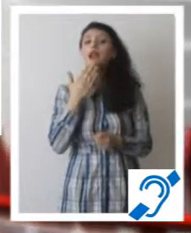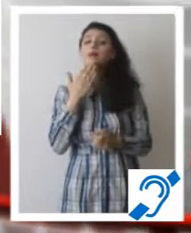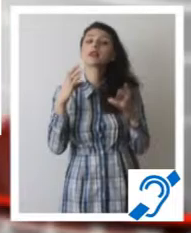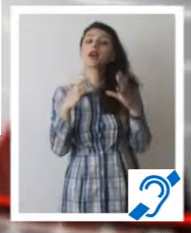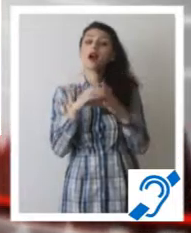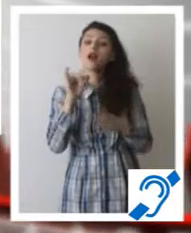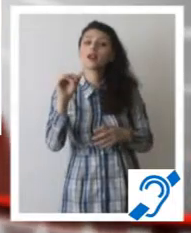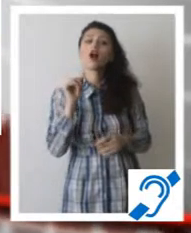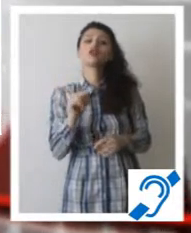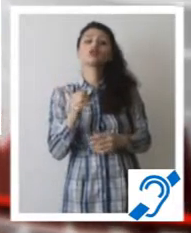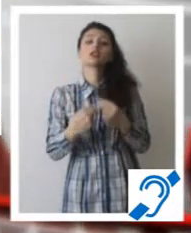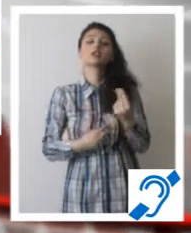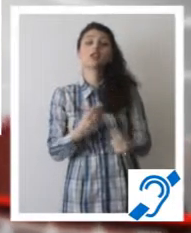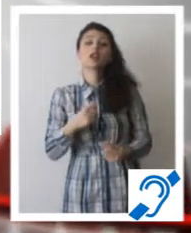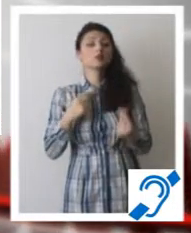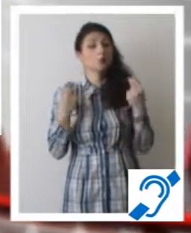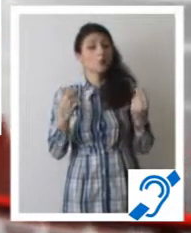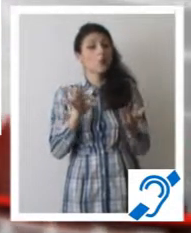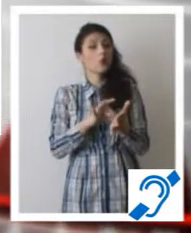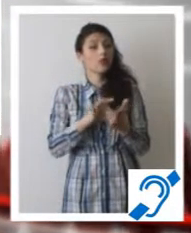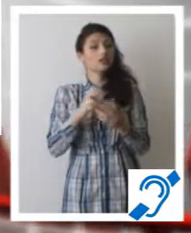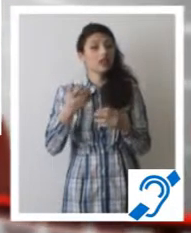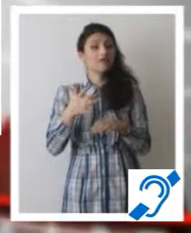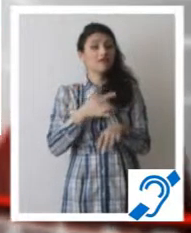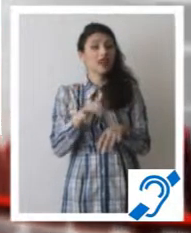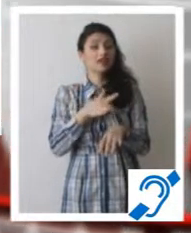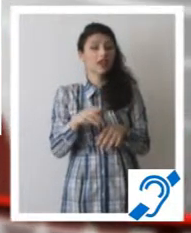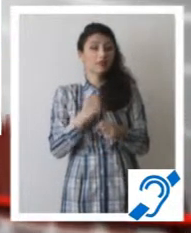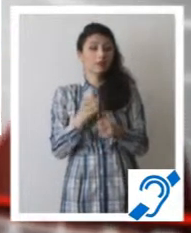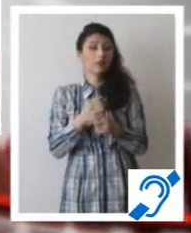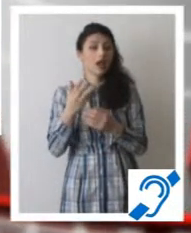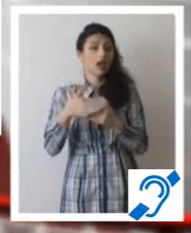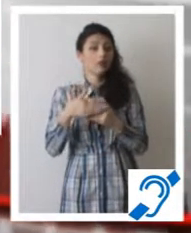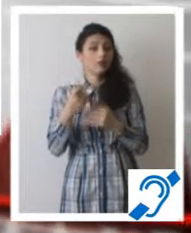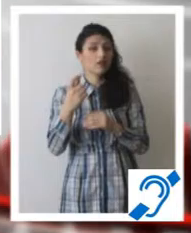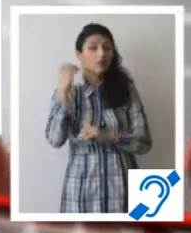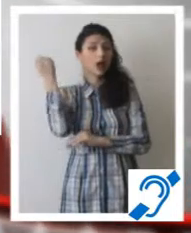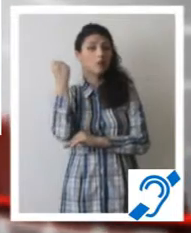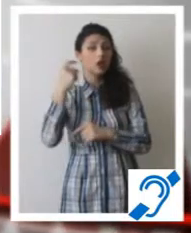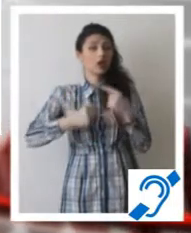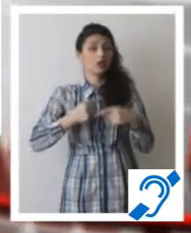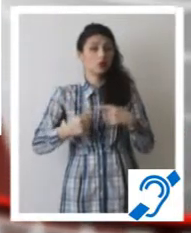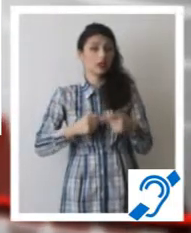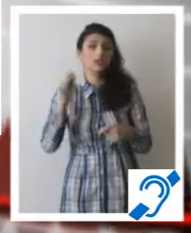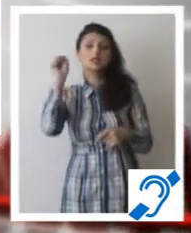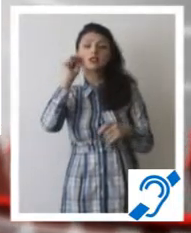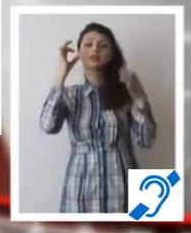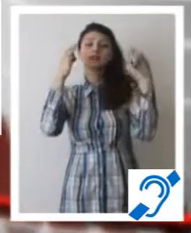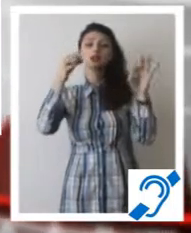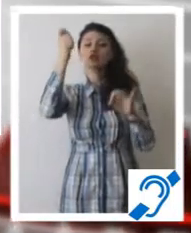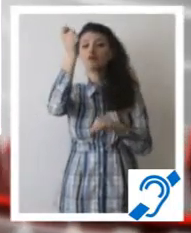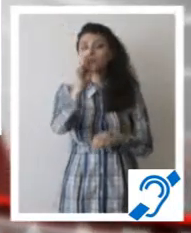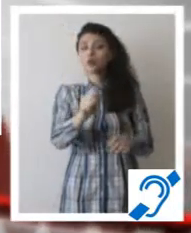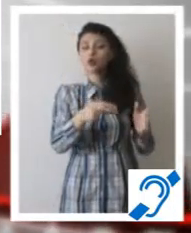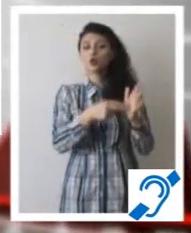locală. Aceste partide sunt un bun prilej de verificare în perspectiva campionatului național. În ziua de 10